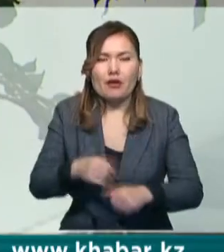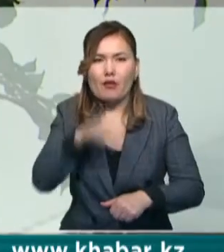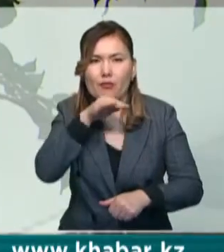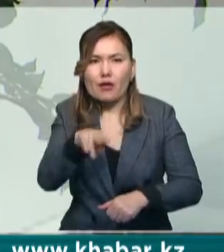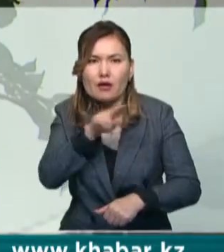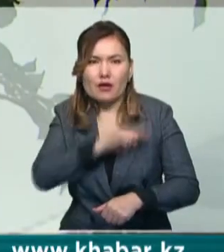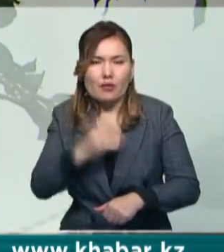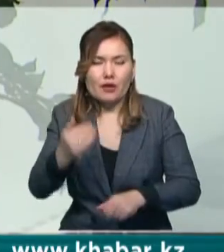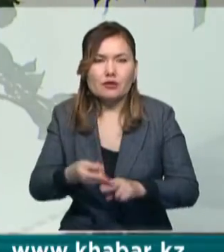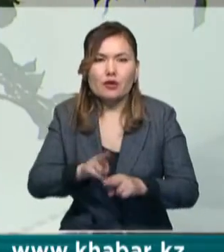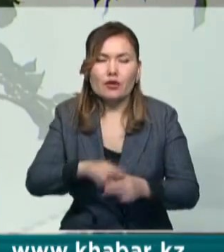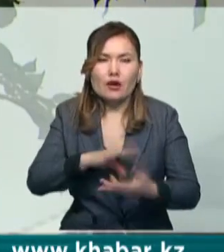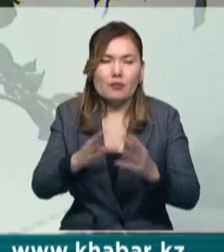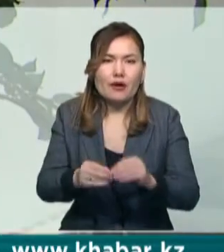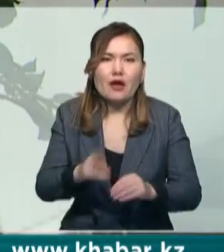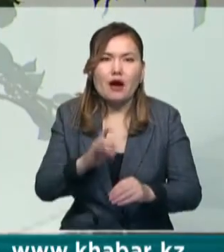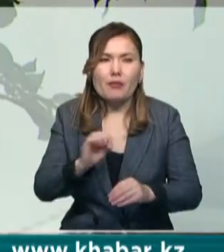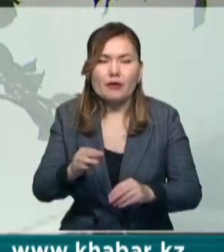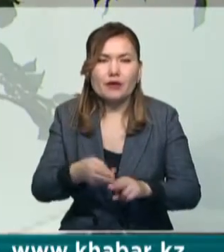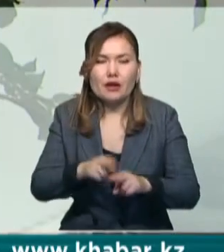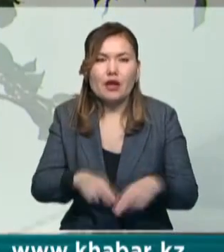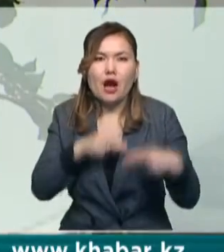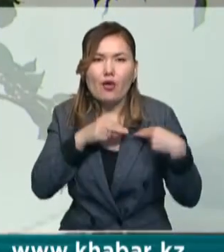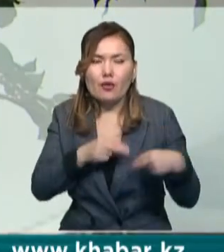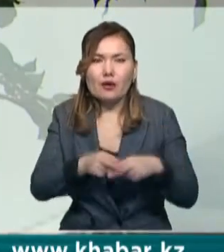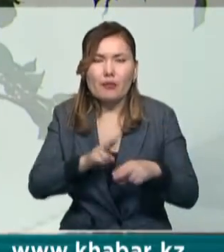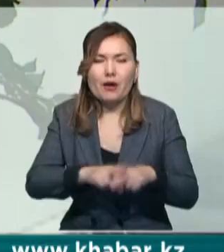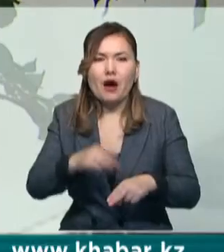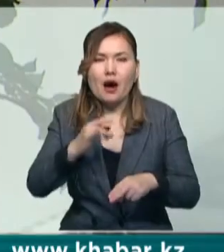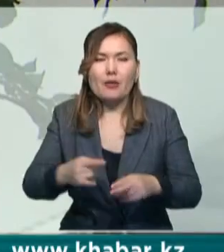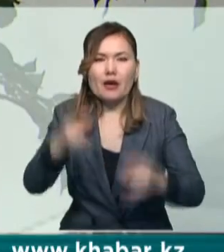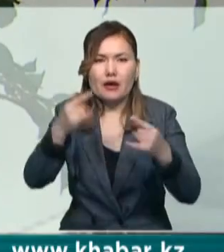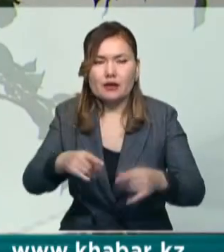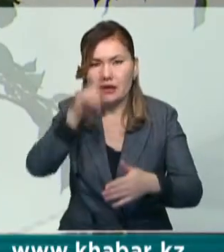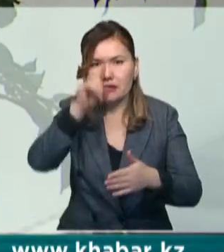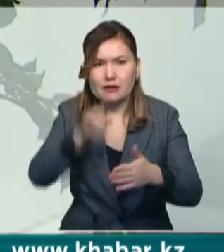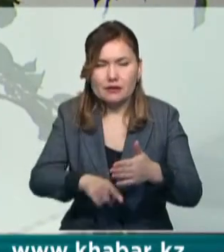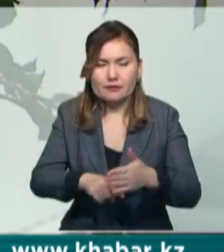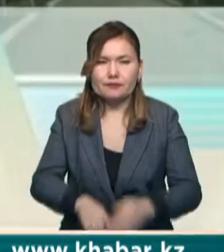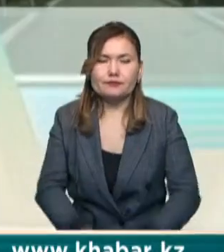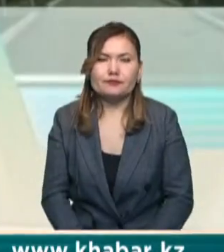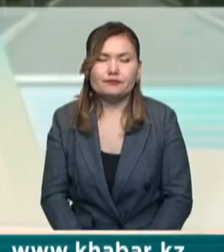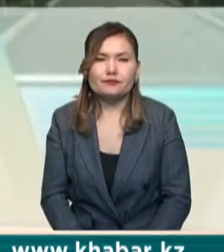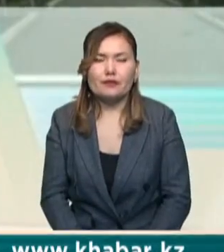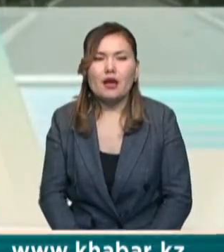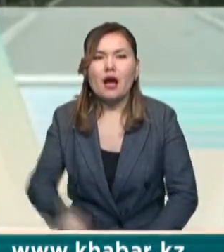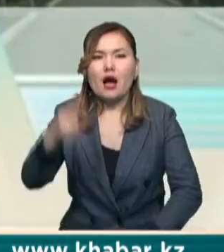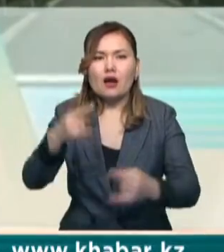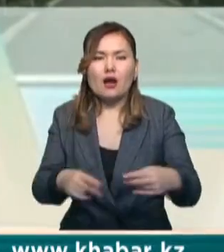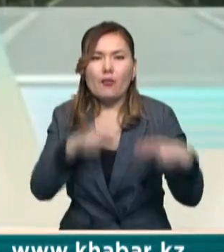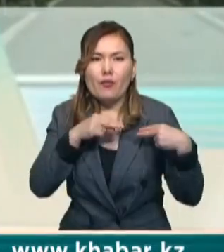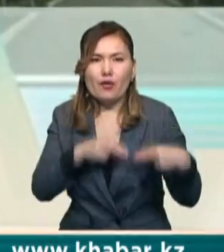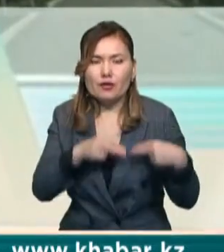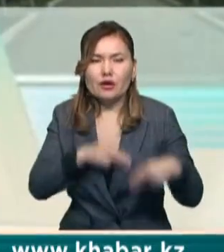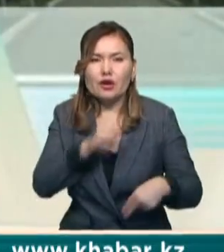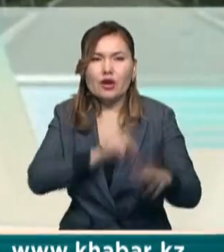екенін білдірсе керек. Сондай-ақ бұл Қымбат Садыбекқызы еңбек етіп келе жатқан хабар агенттігіне деген сенім деп ойлаймын. Телевизияда еңбек жолын